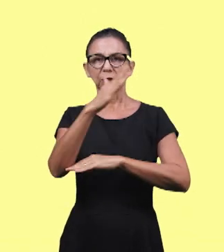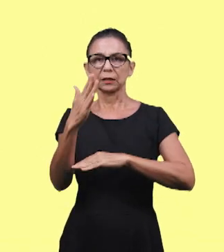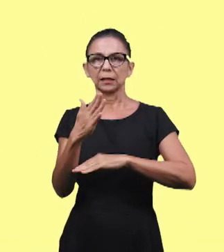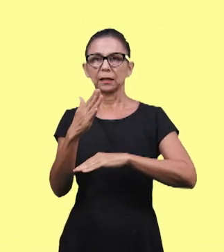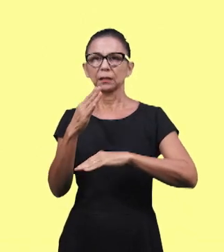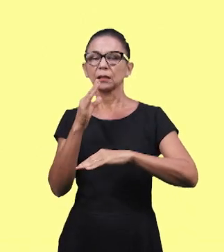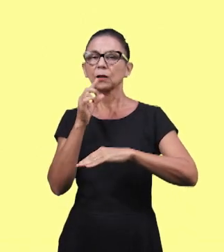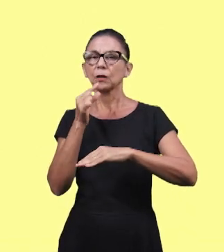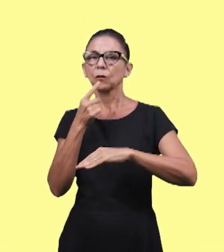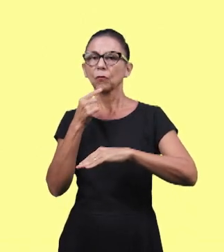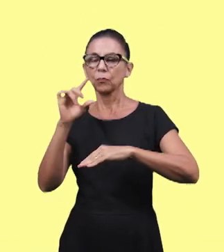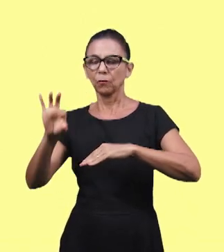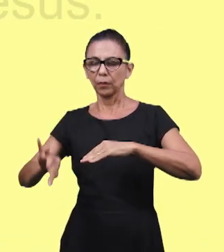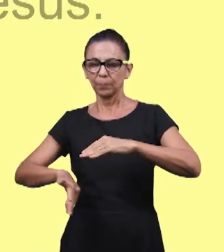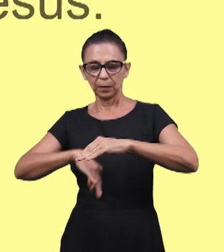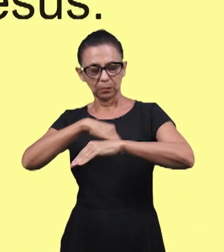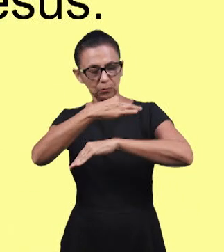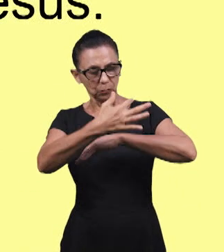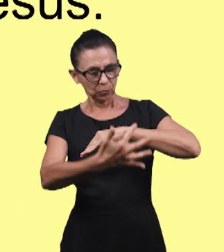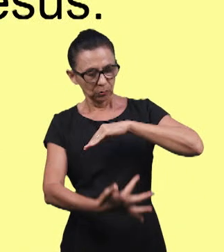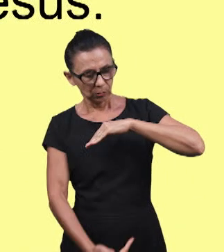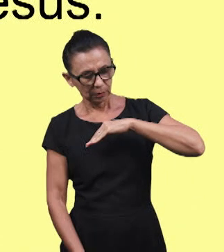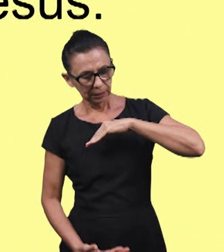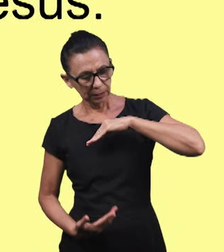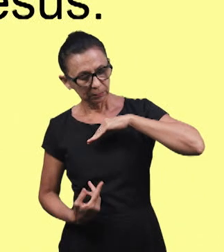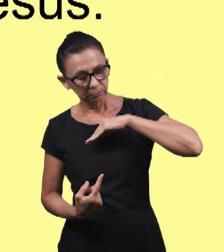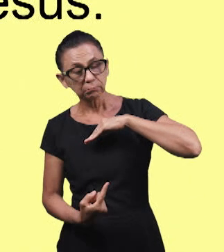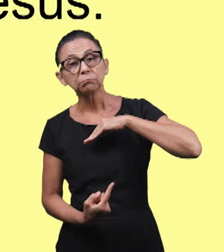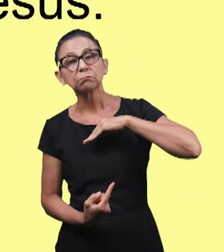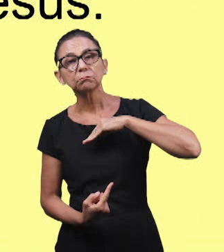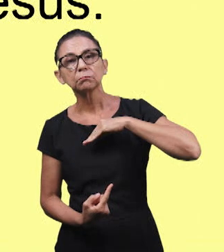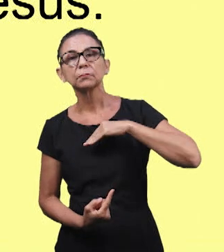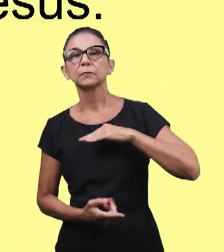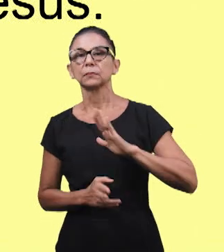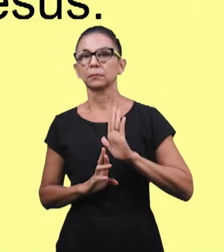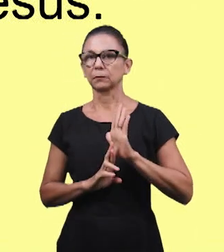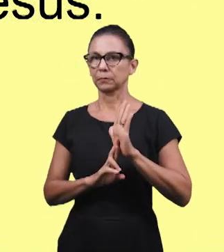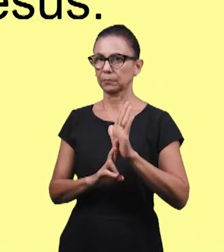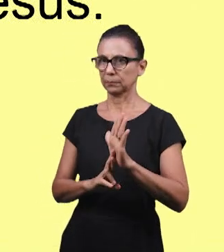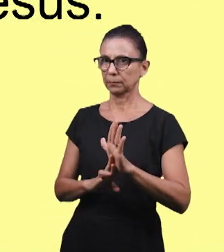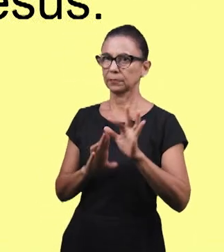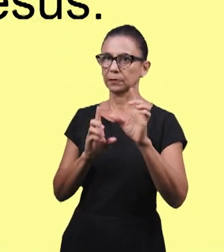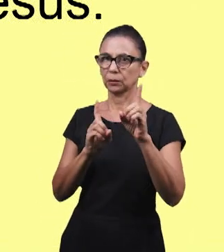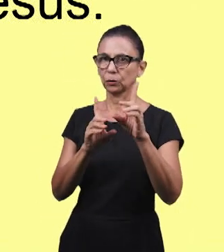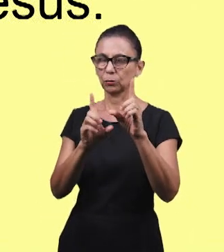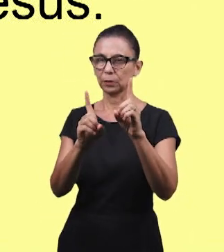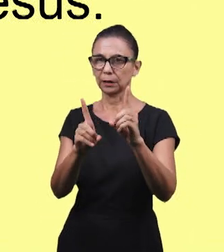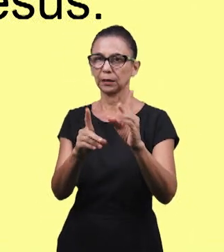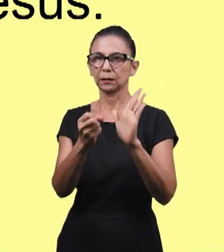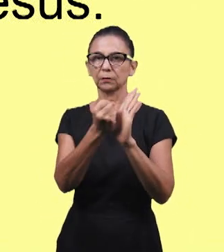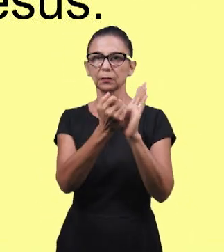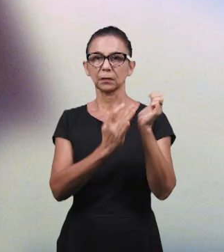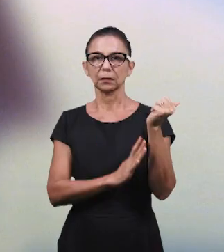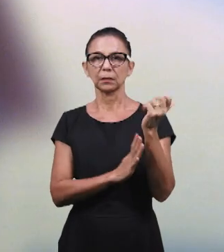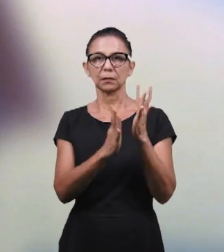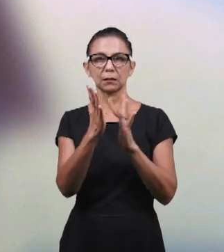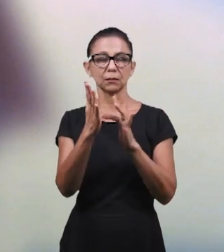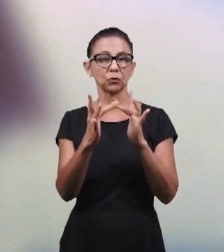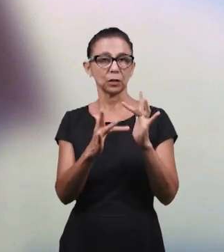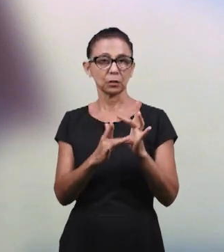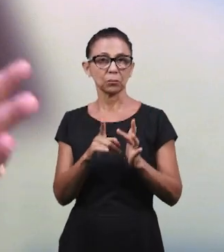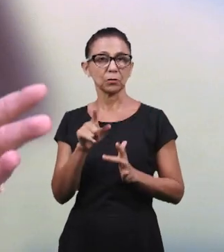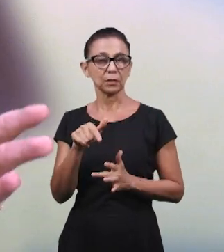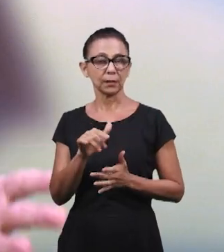fil écarlate pointe prophétiquement vers le sang de Jésus, la doctrine du sang, la doctrine des